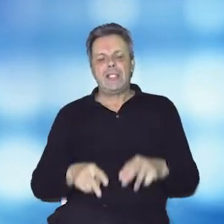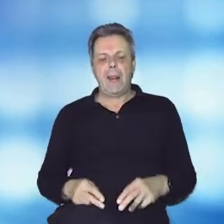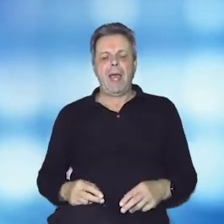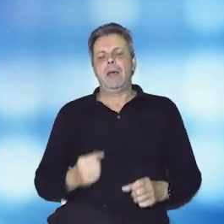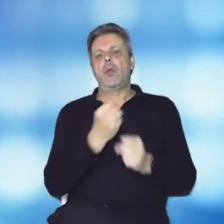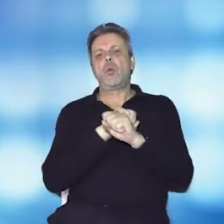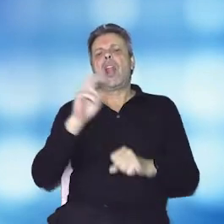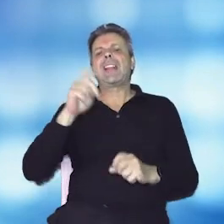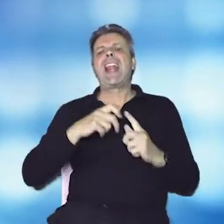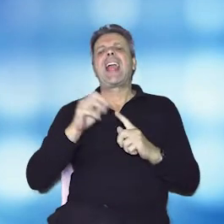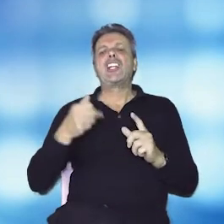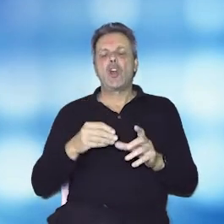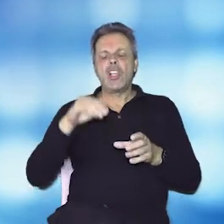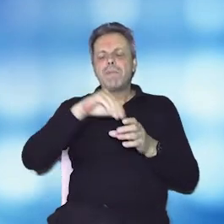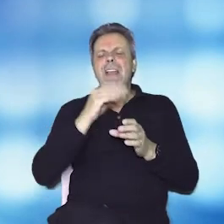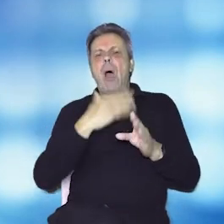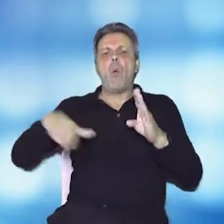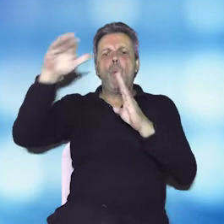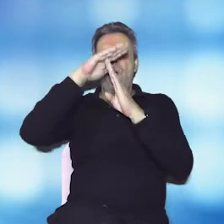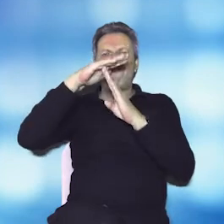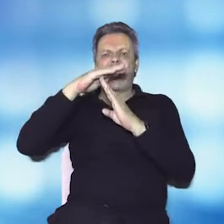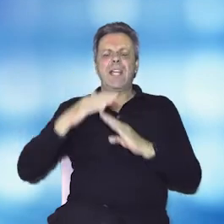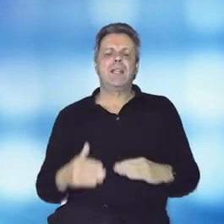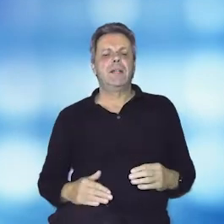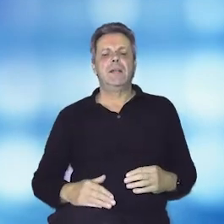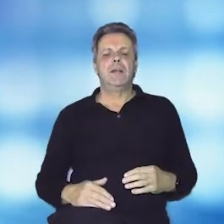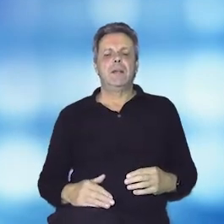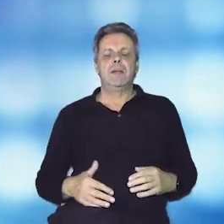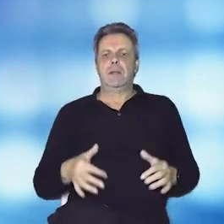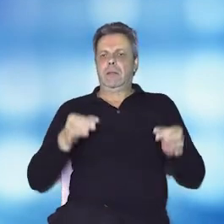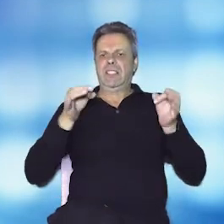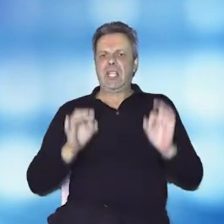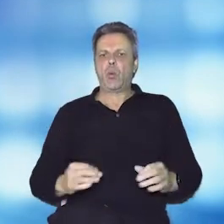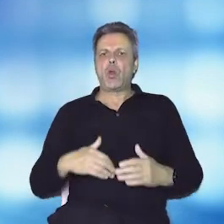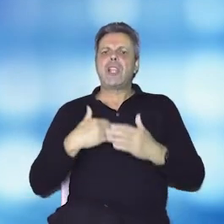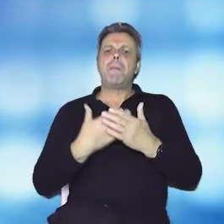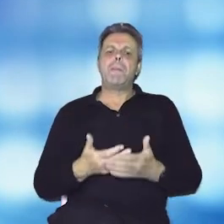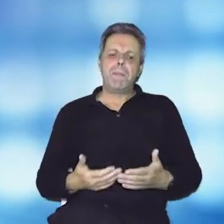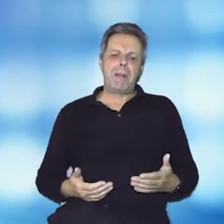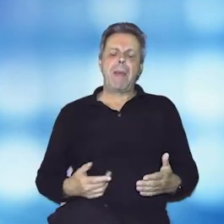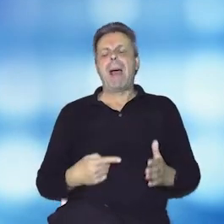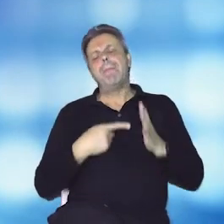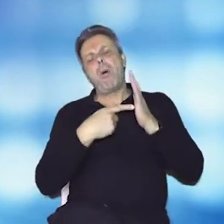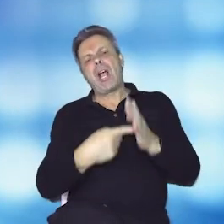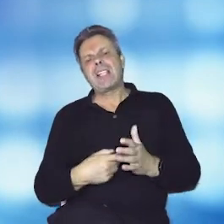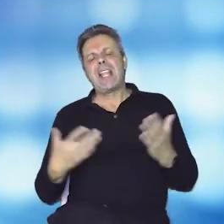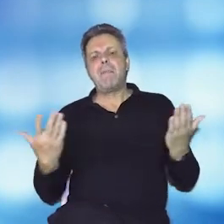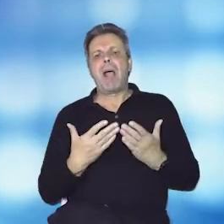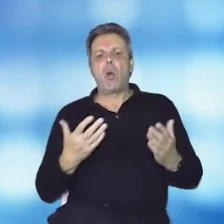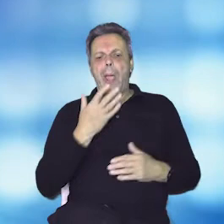Nuklearna elektrana Krško spada u sam vrh po sigurnosti prema objektivnim pokazateljima